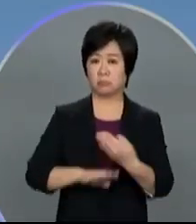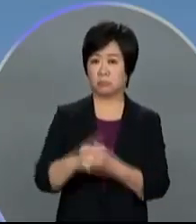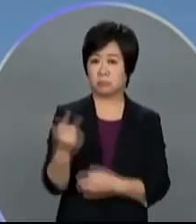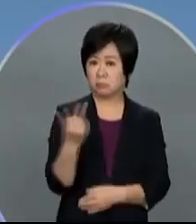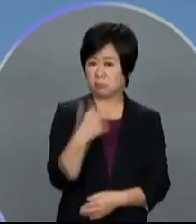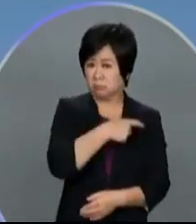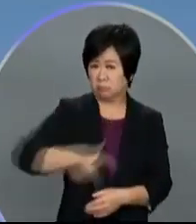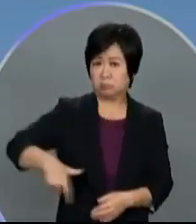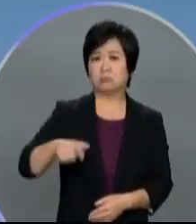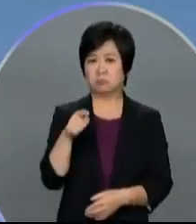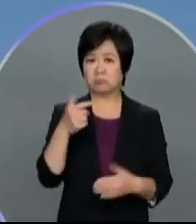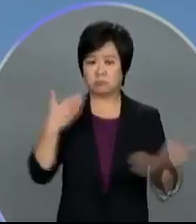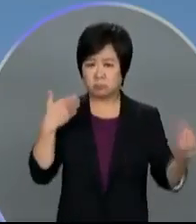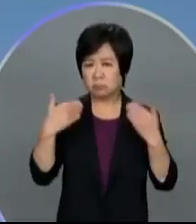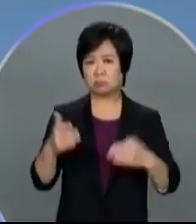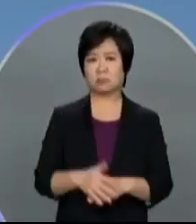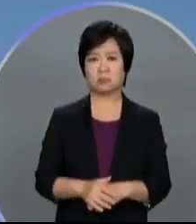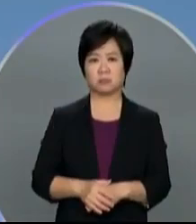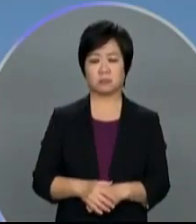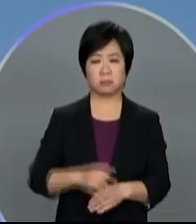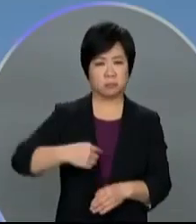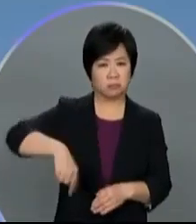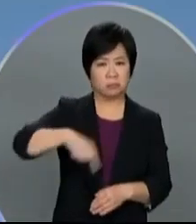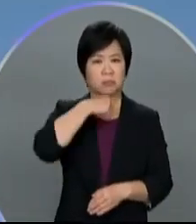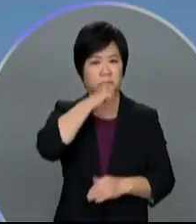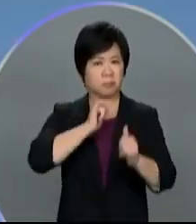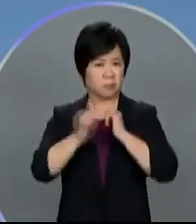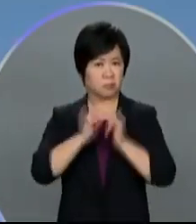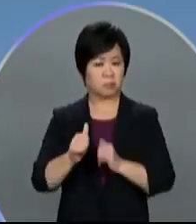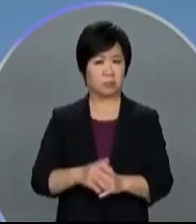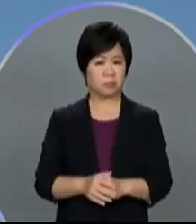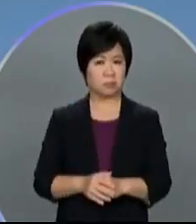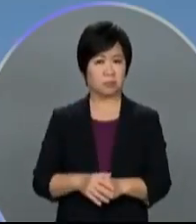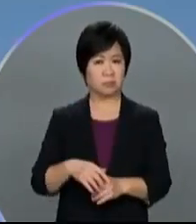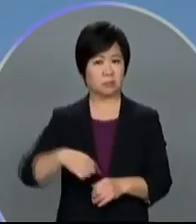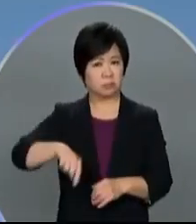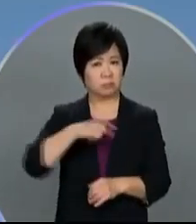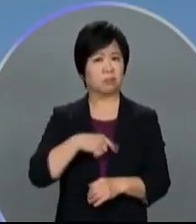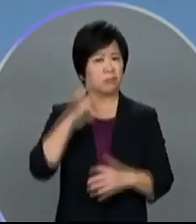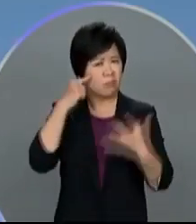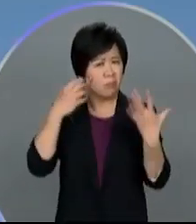的对手都很清楚。我们都是台湾人，我们之间不是没